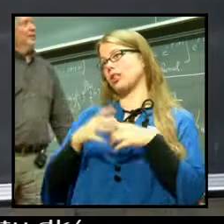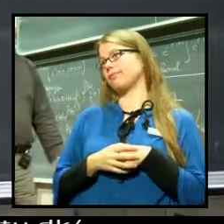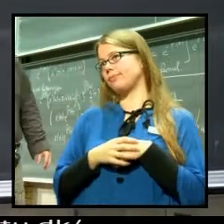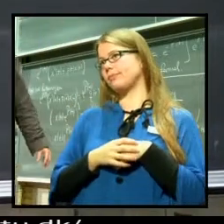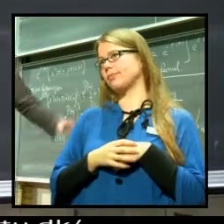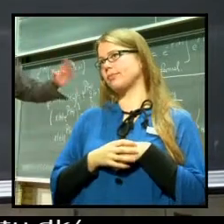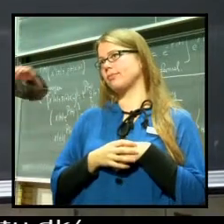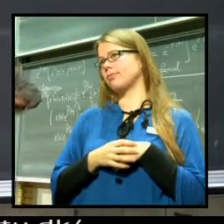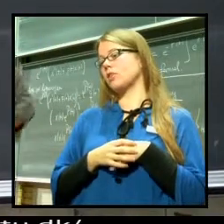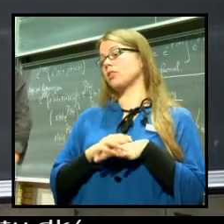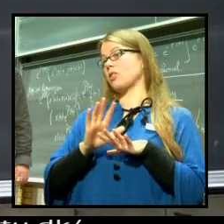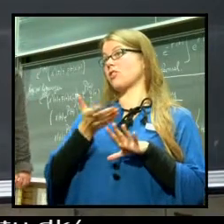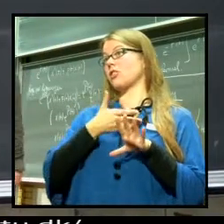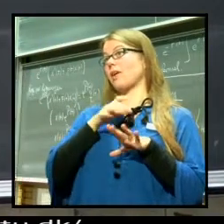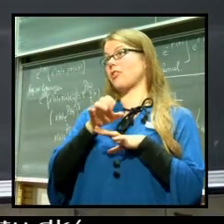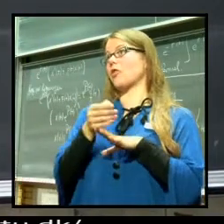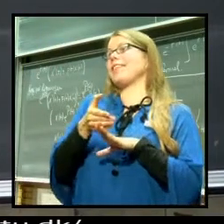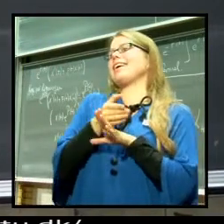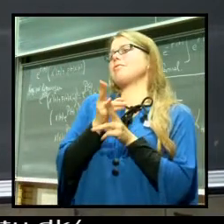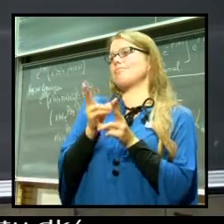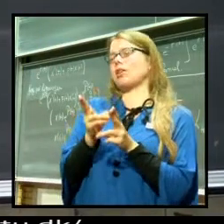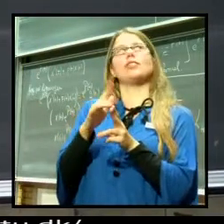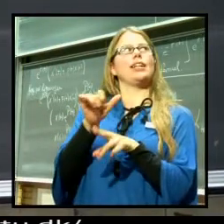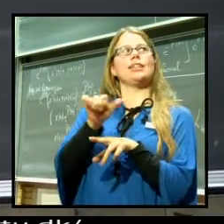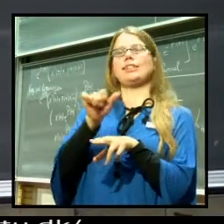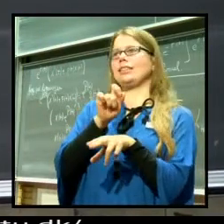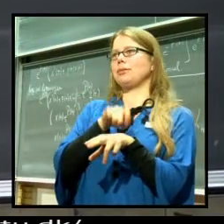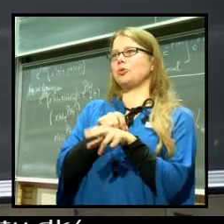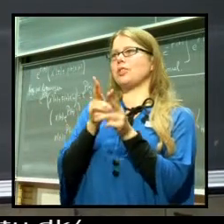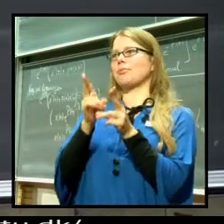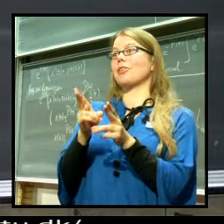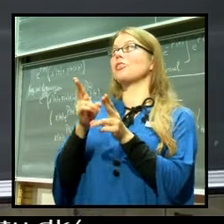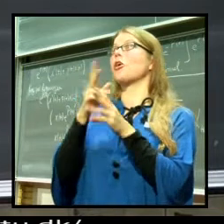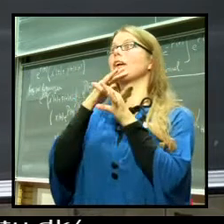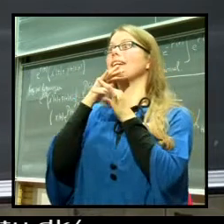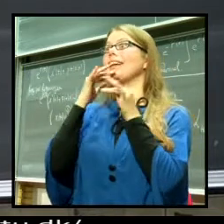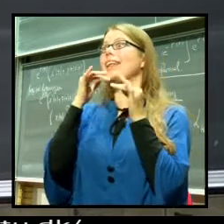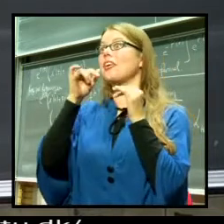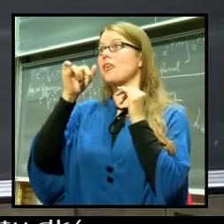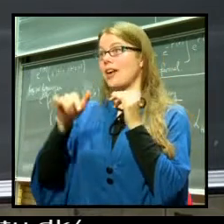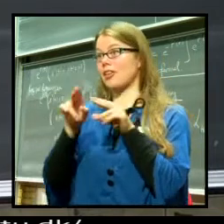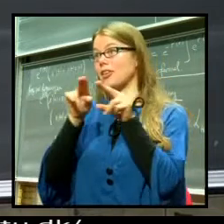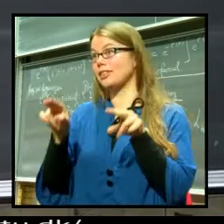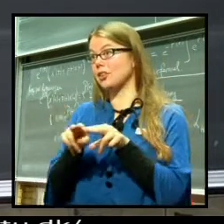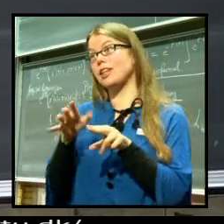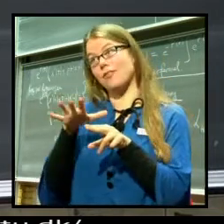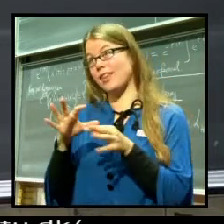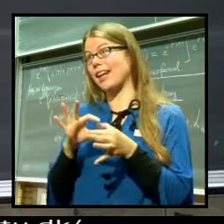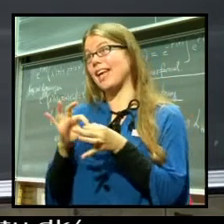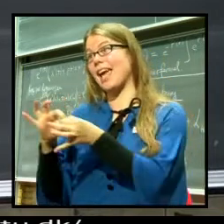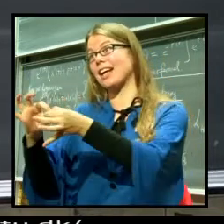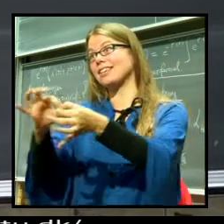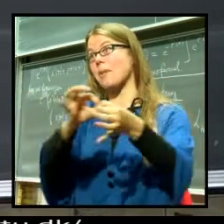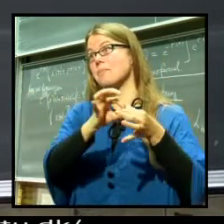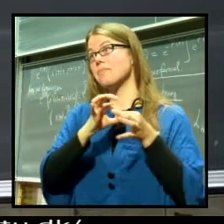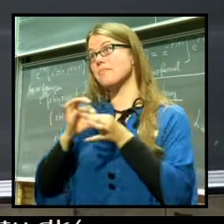Så det var så langt vi nåede inden pausen. Der er så også 10 minutter pause. Og glæd jer over, her har I virkelig noget teori, der hænger sammen. Læg mærke til, hvor